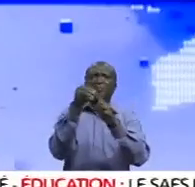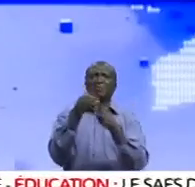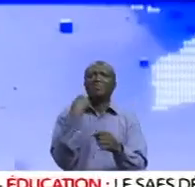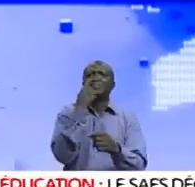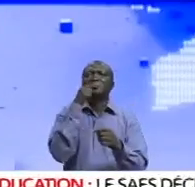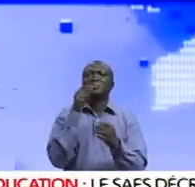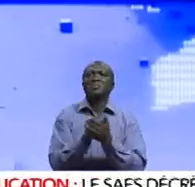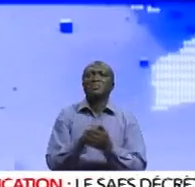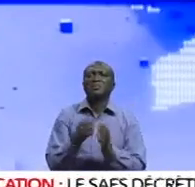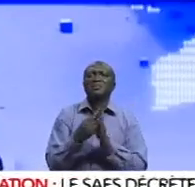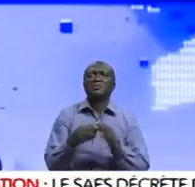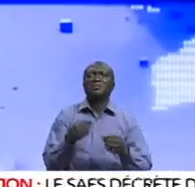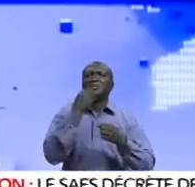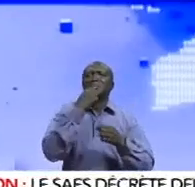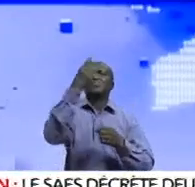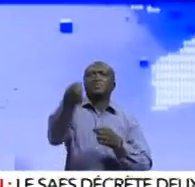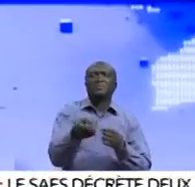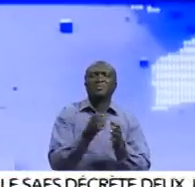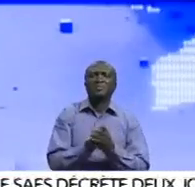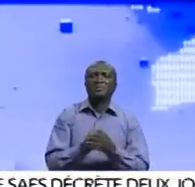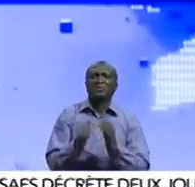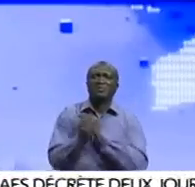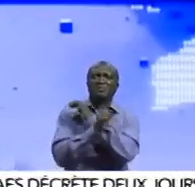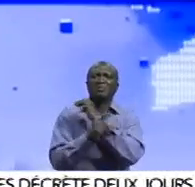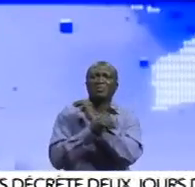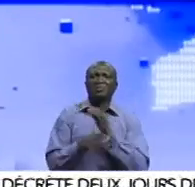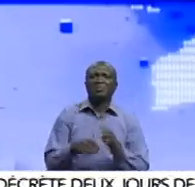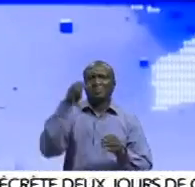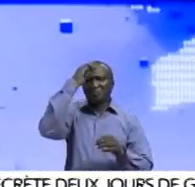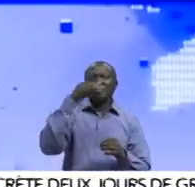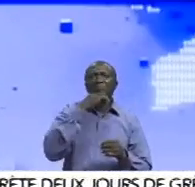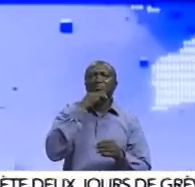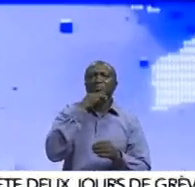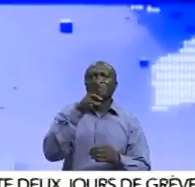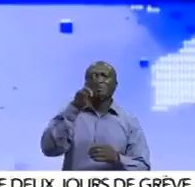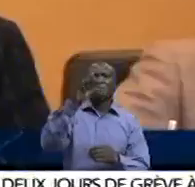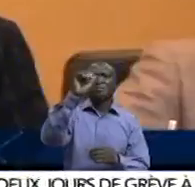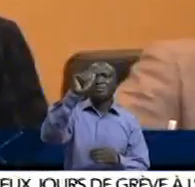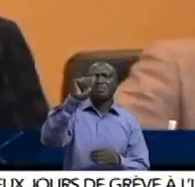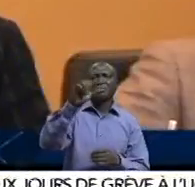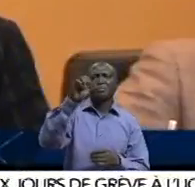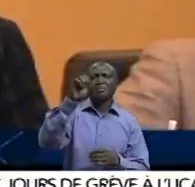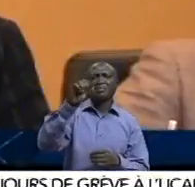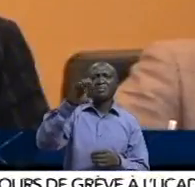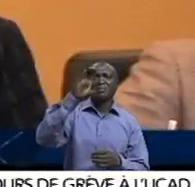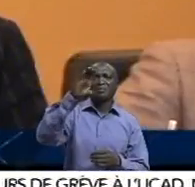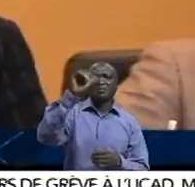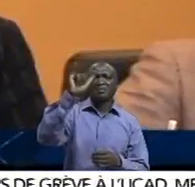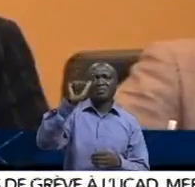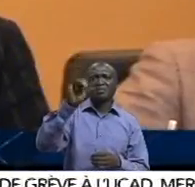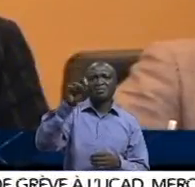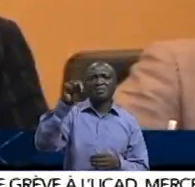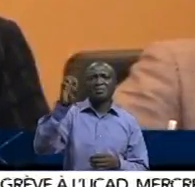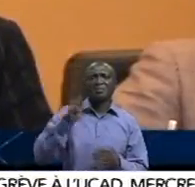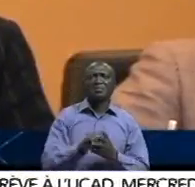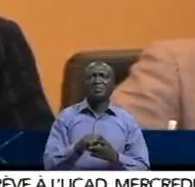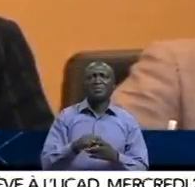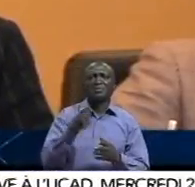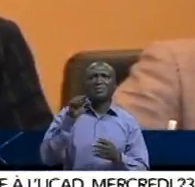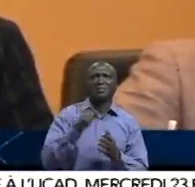président du Réseau des hôteliers du Sénégal mamamodou rassin au micro de Ababakar sadirtp nous avons également euh